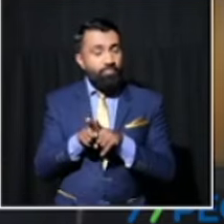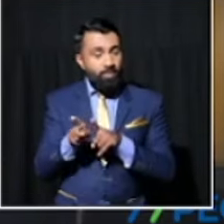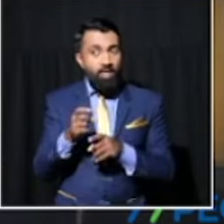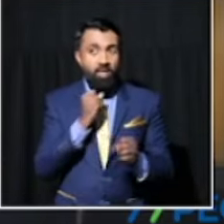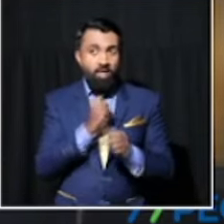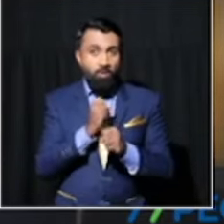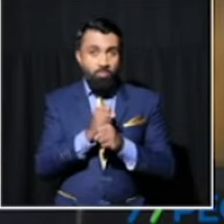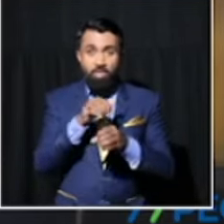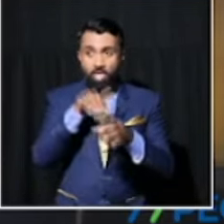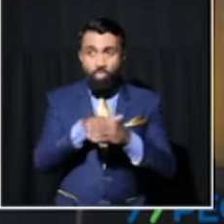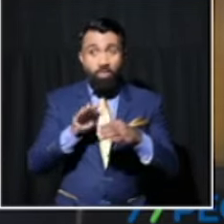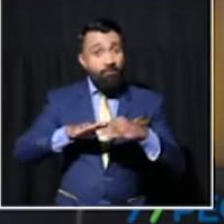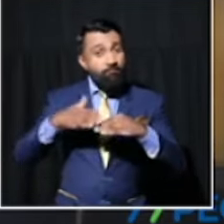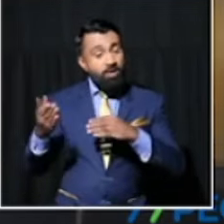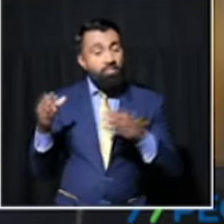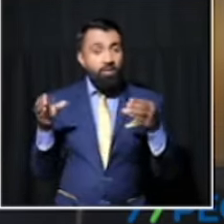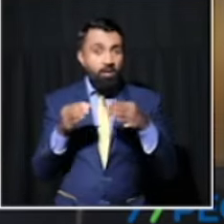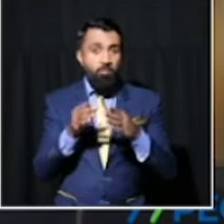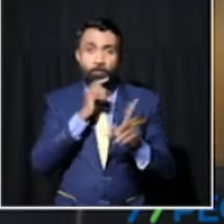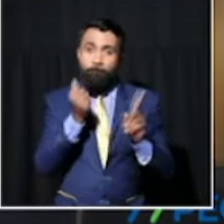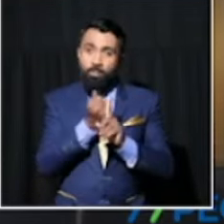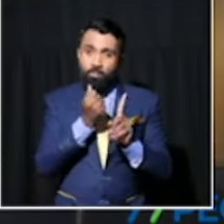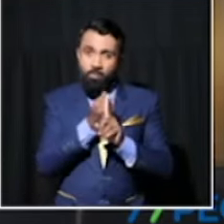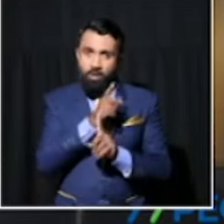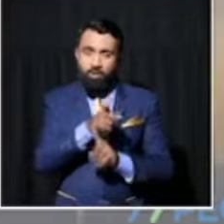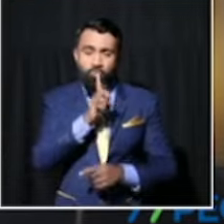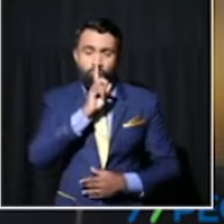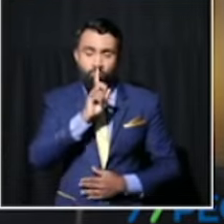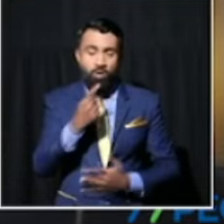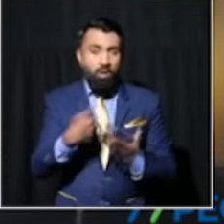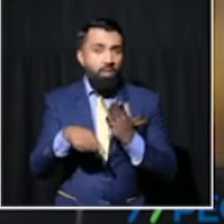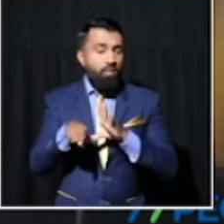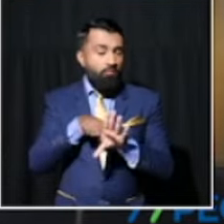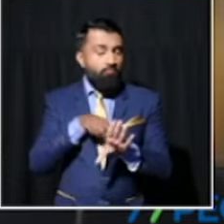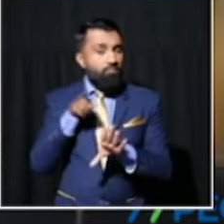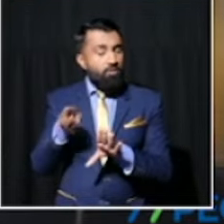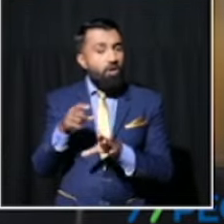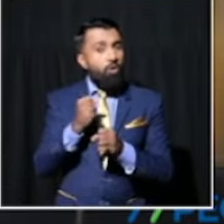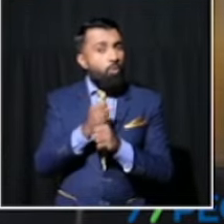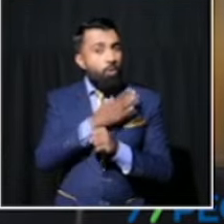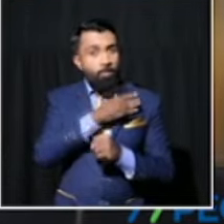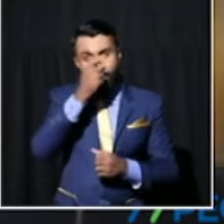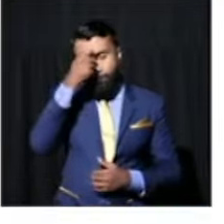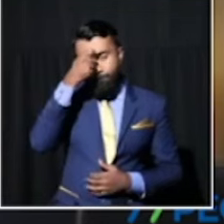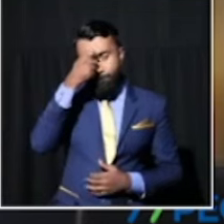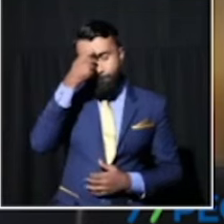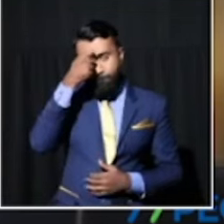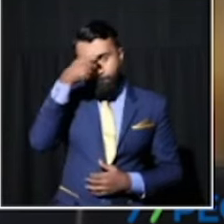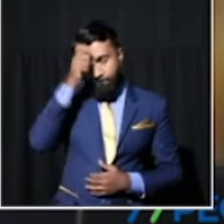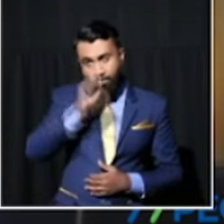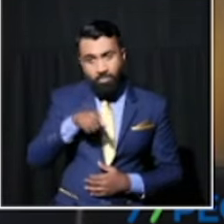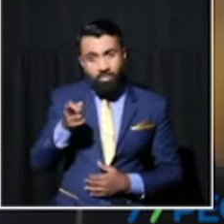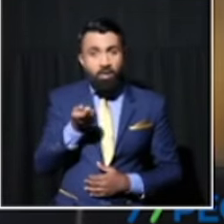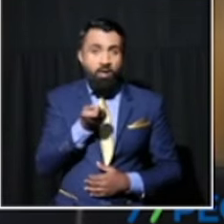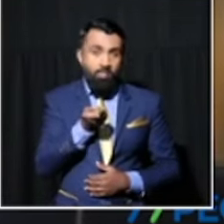ඇතුළු වෙනත් පාර්ශවයක් තර්ජනය කරනවා කියලා ඉඟි කරන්න උත්සාහ කරනවා ඇති මොකද ගෝඨාභය රාජපක්ෂ ජනාධිපතිතුමාට ආර්ථිකය